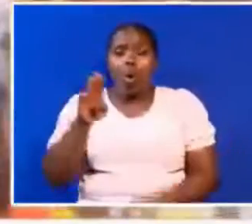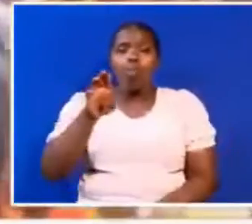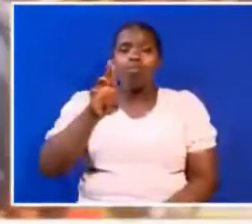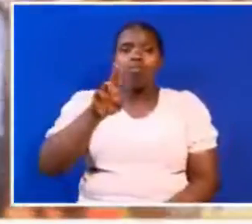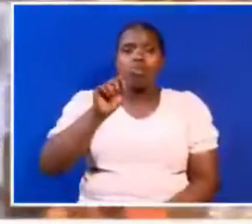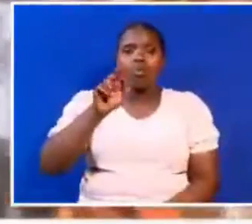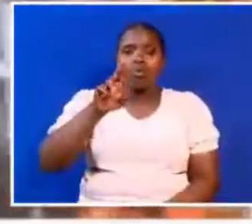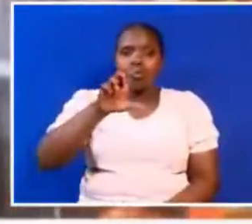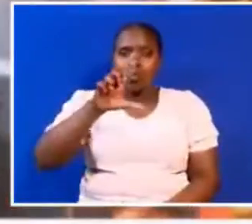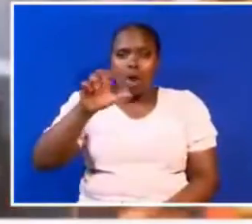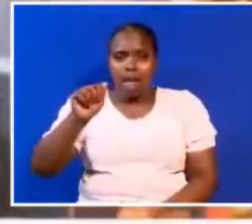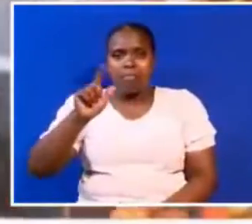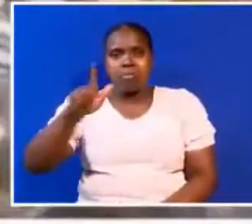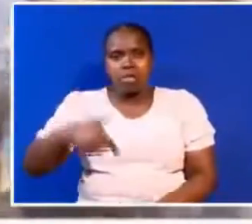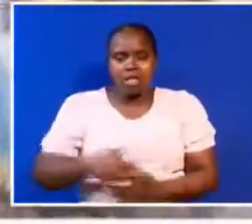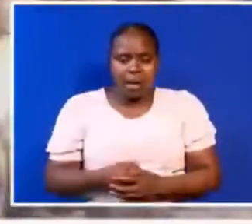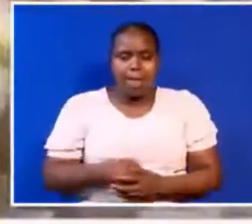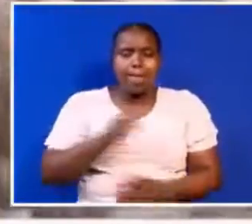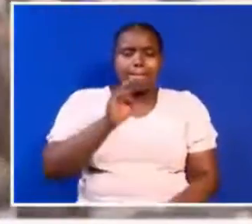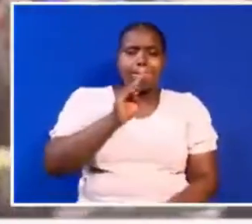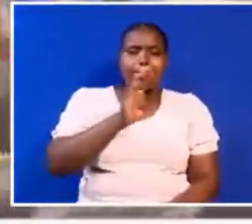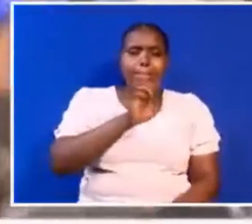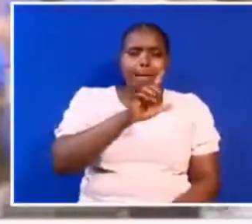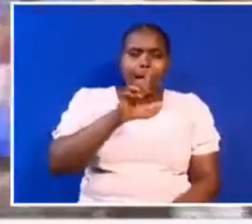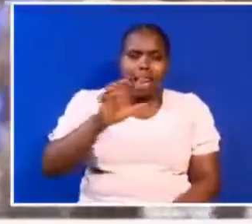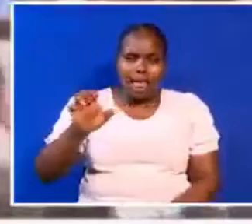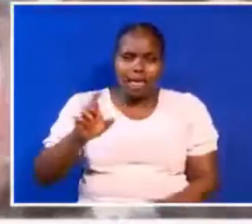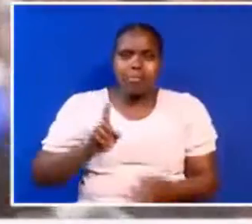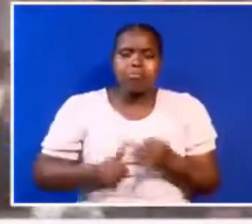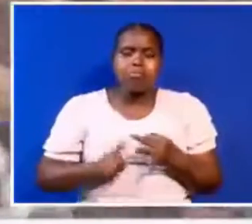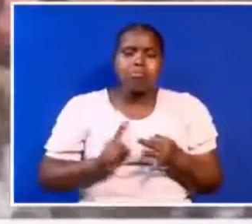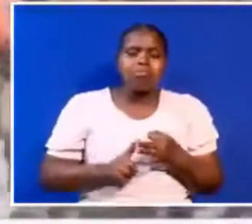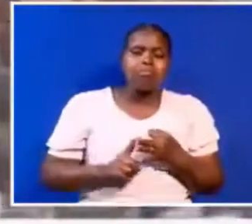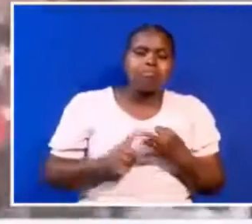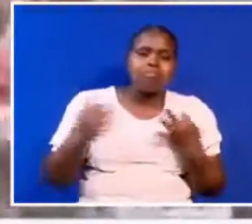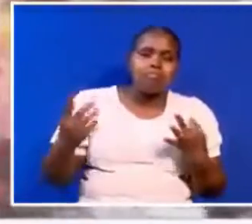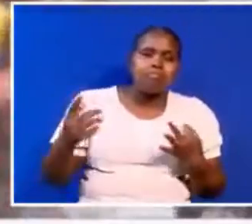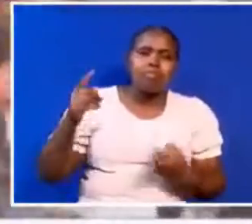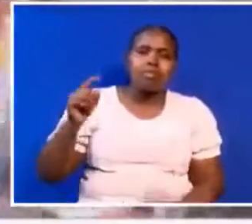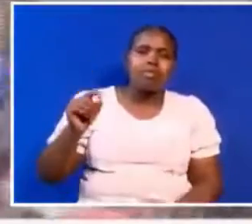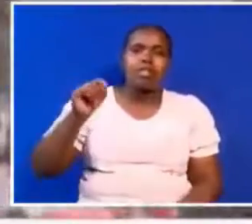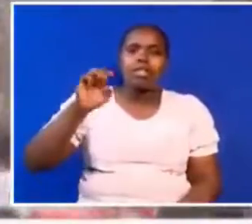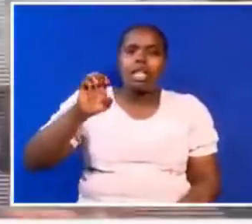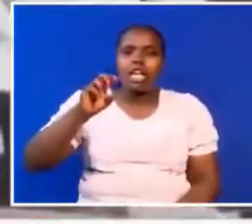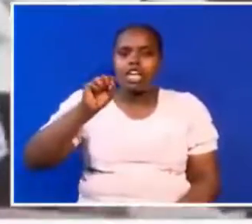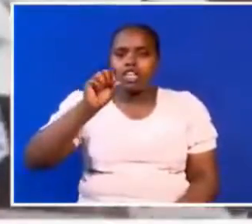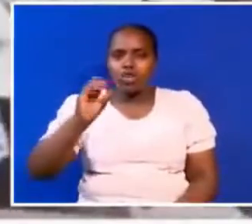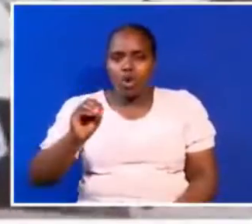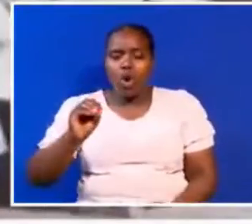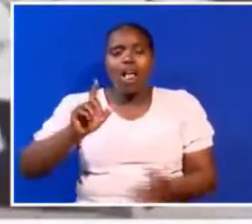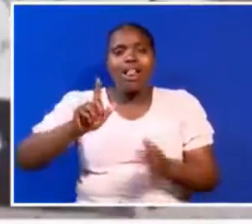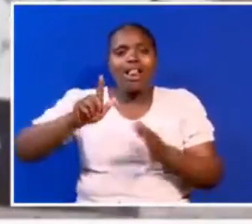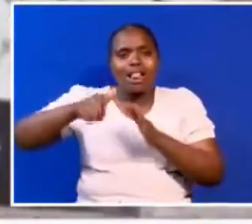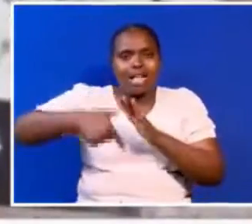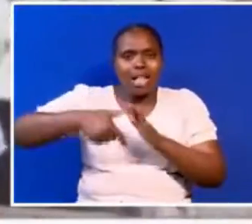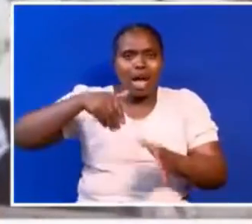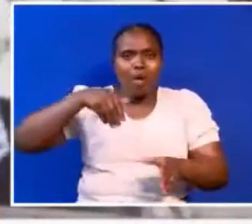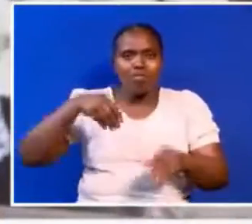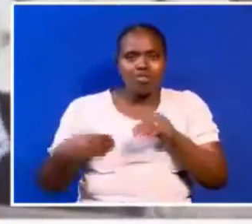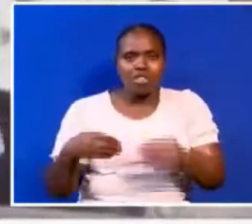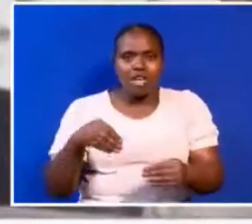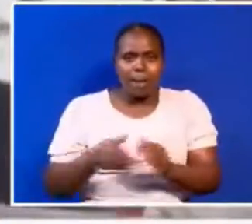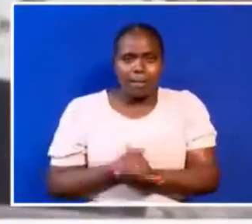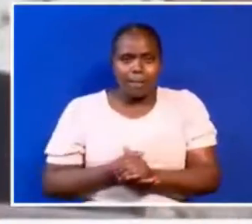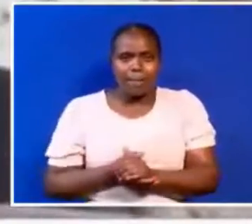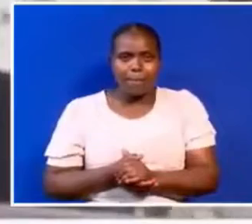Mama hai! Namba le Mulimoyo! Tiso Kusini, hatimaye Busia